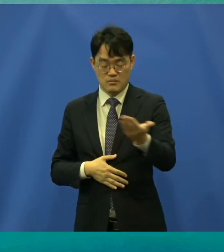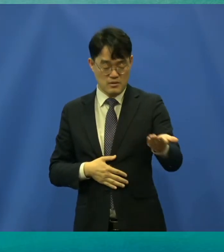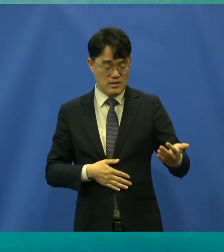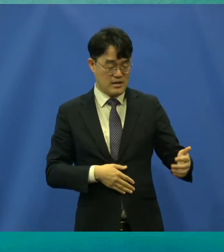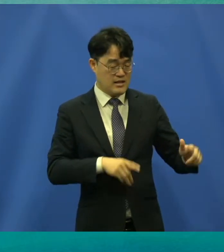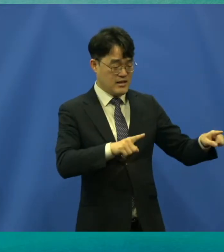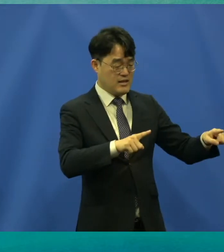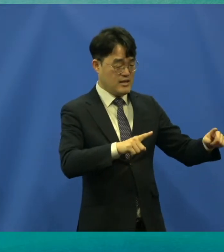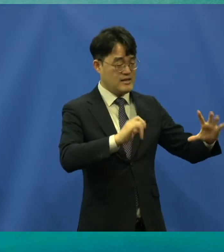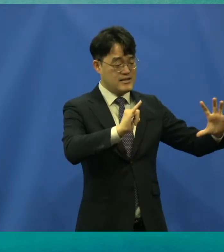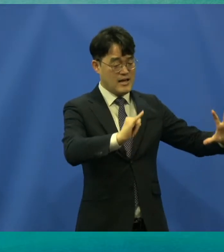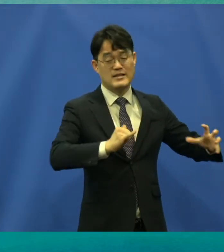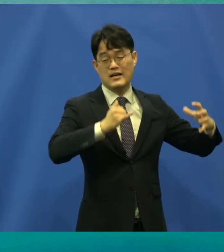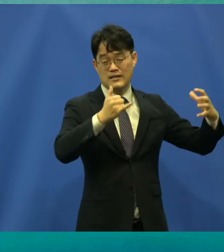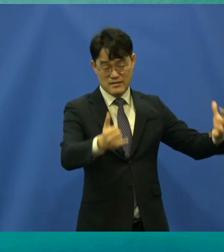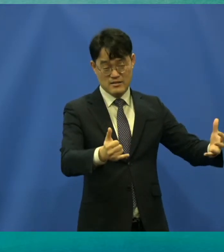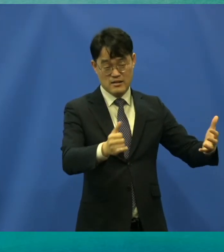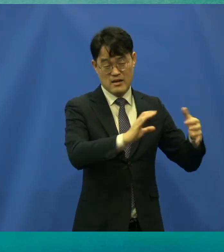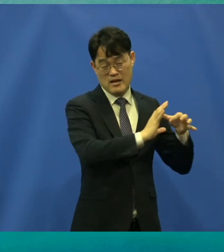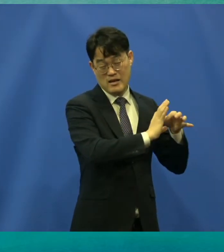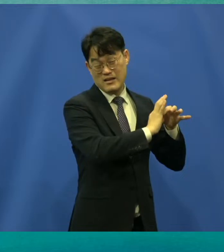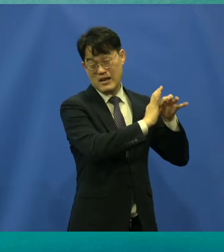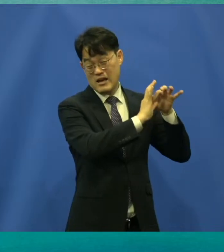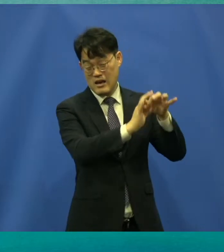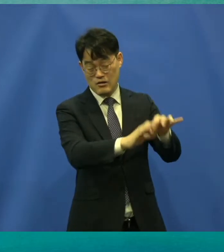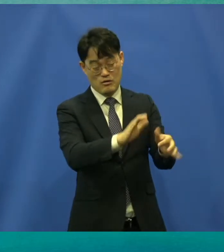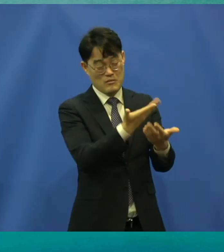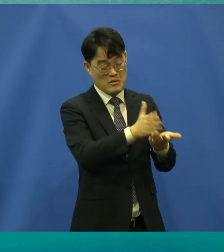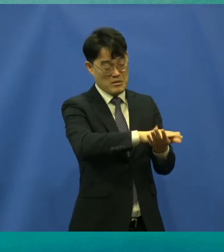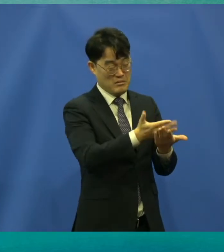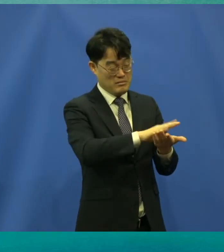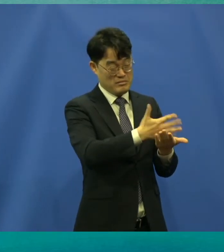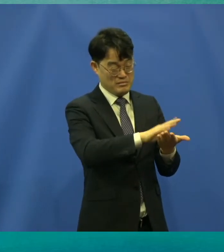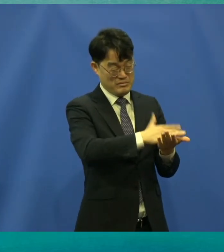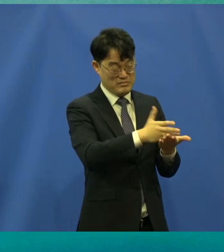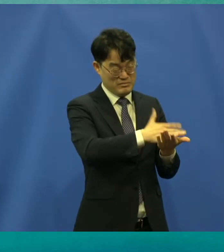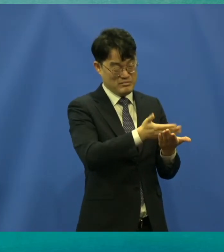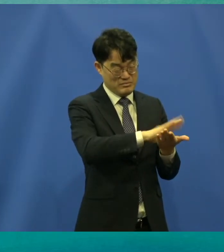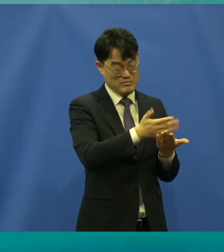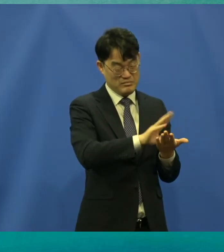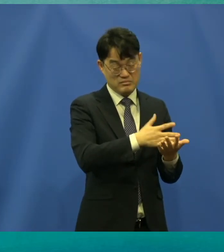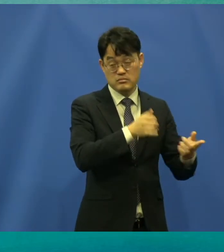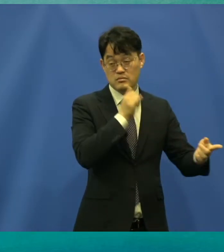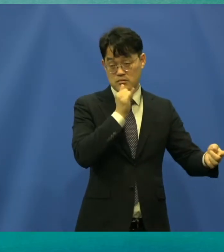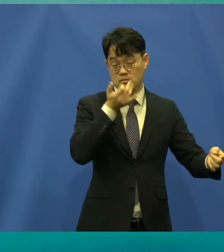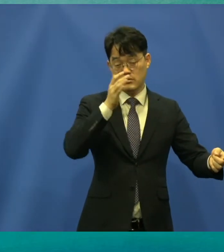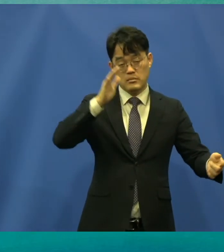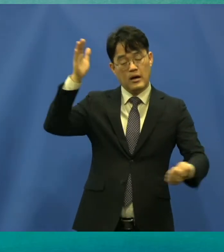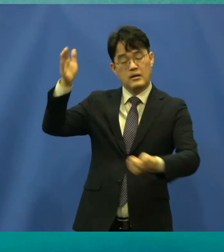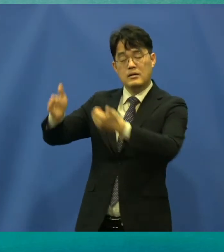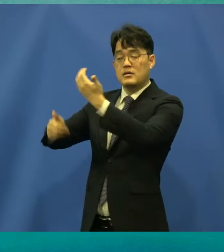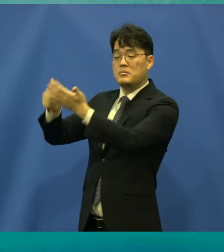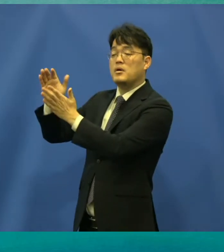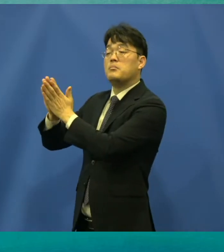하나님이 수시로 전할 말씀을 바꾸신다면 헷갈릴 거예요. 우리가 전해야 할 말씀은 전혀 변함이 없습니다.